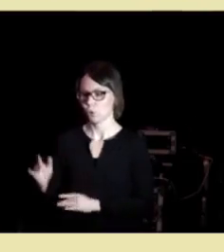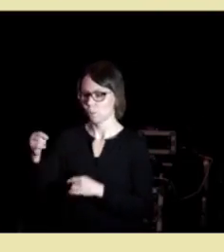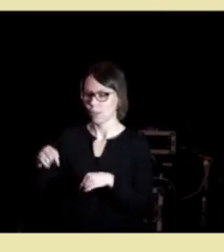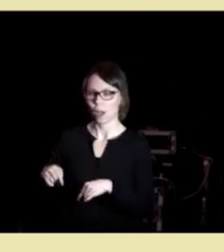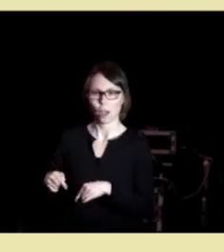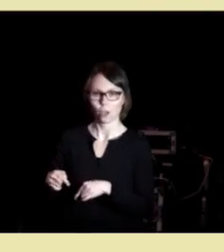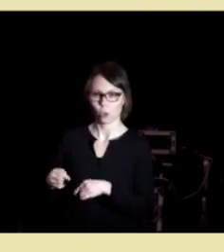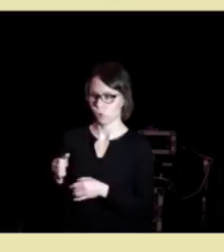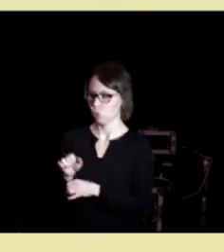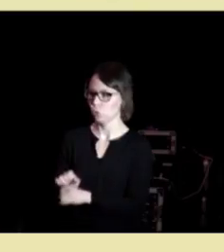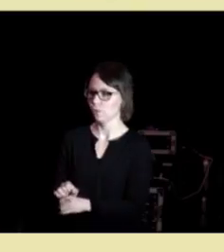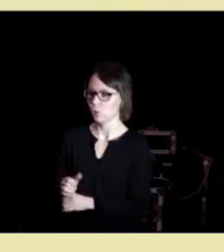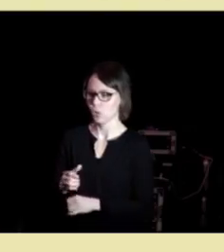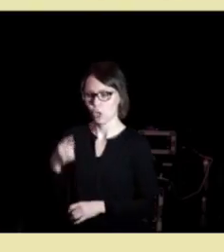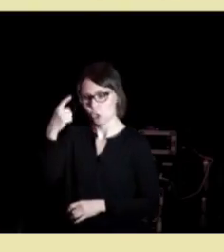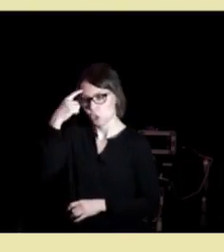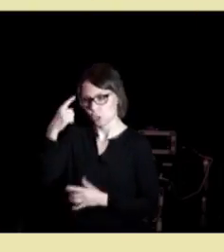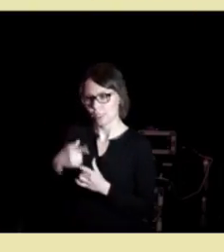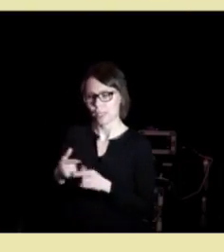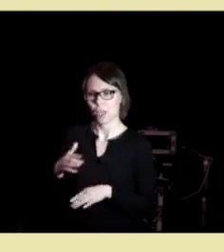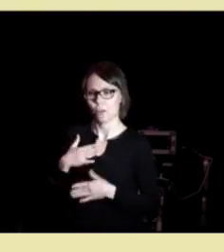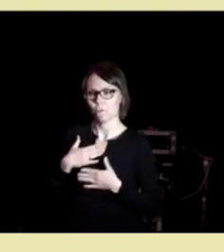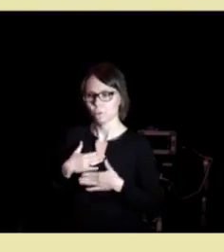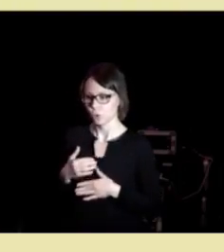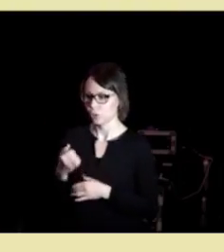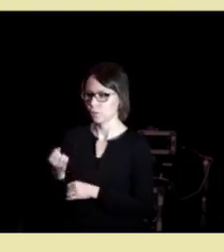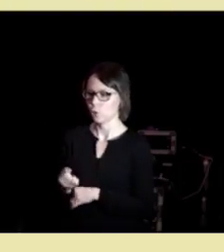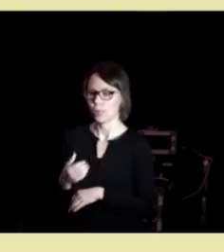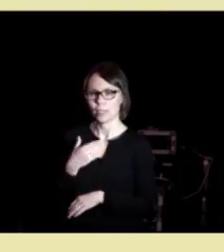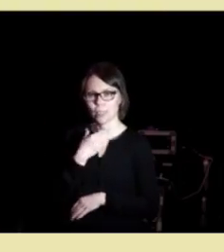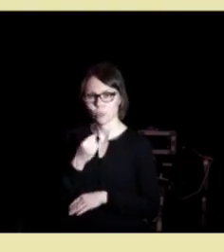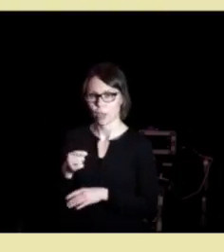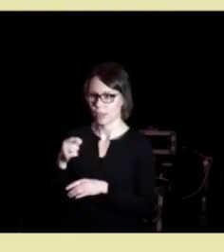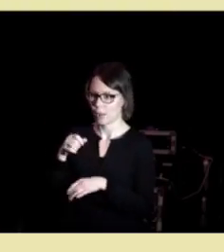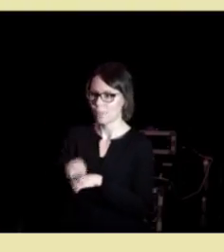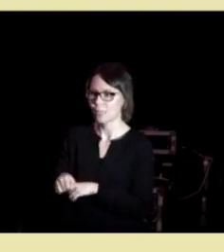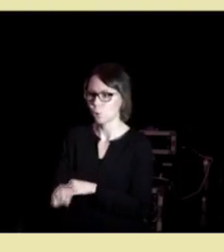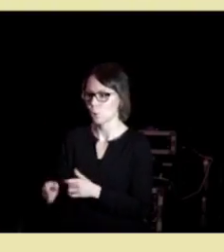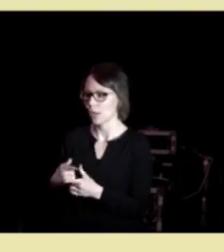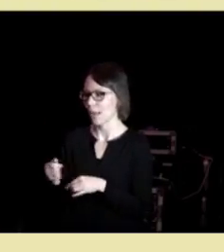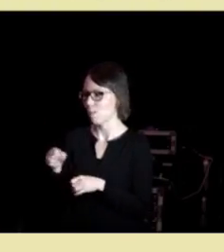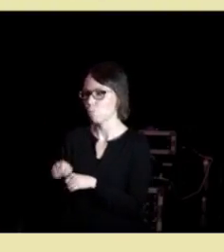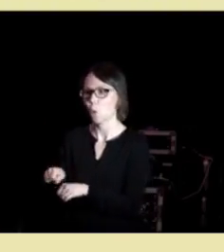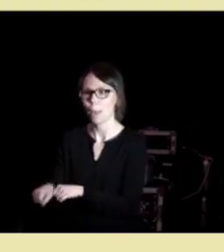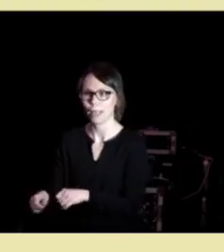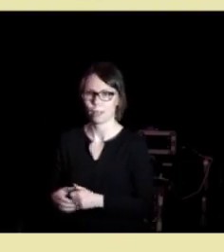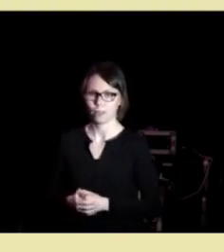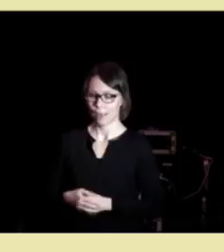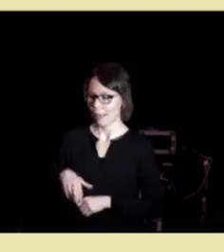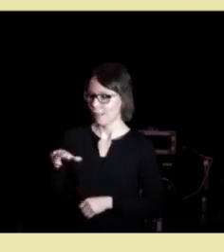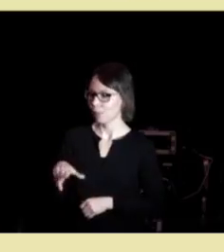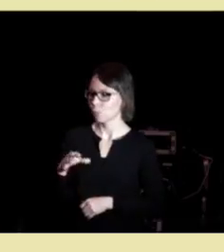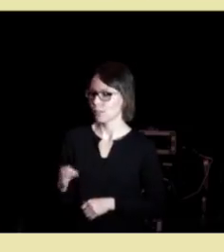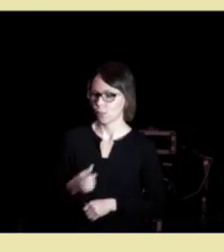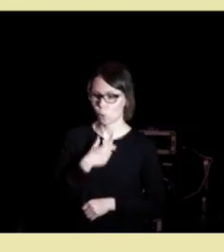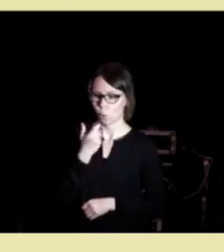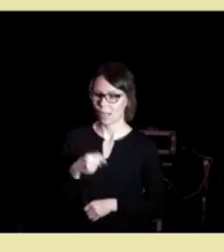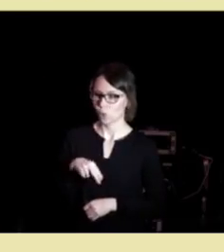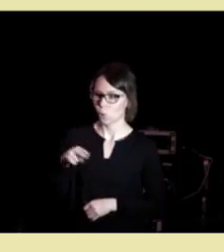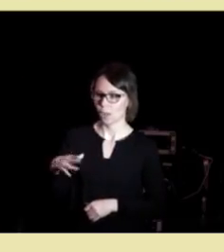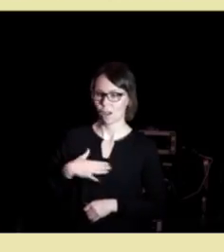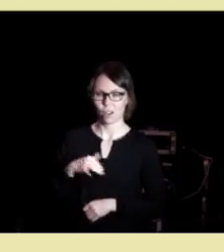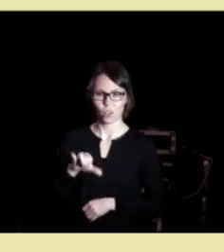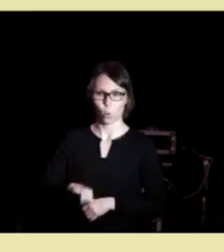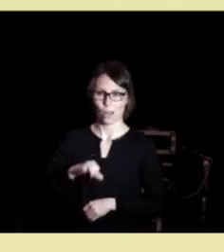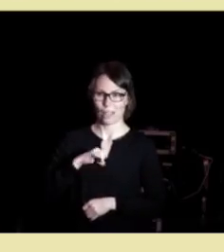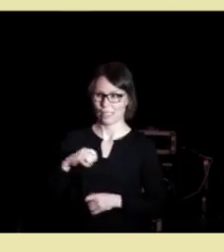for psykisk eller fysisk vold, seksuelt misbruk eller mobbing. 13% av de unge i Norge har et